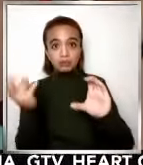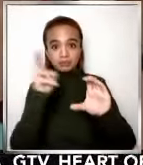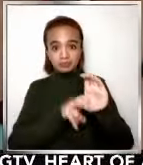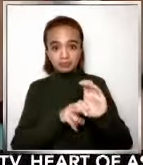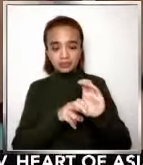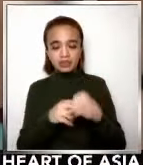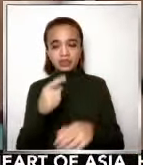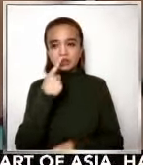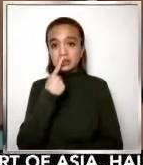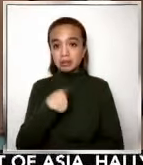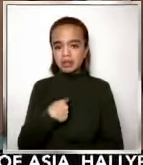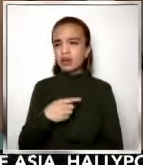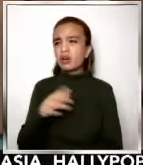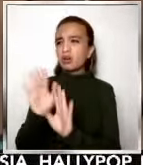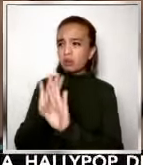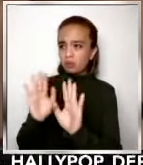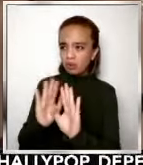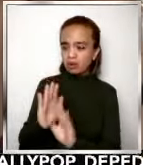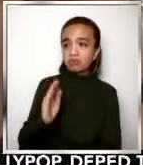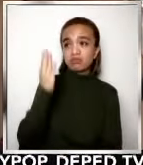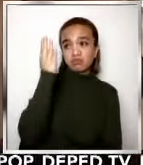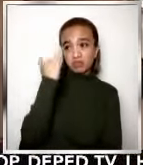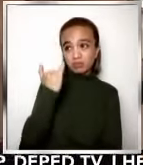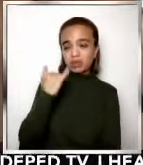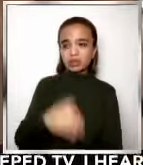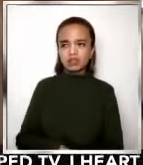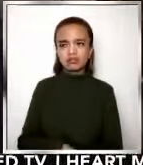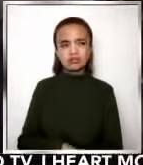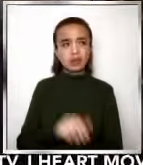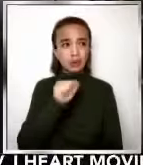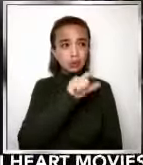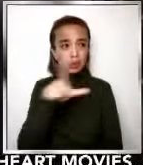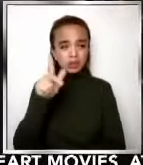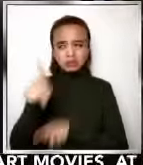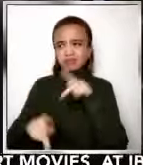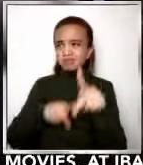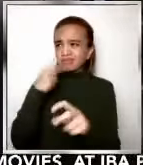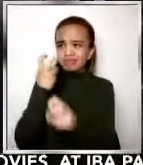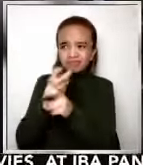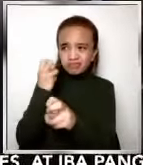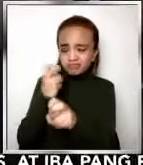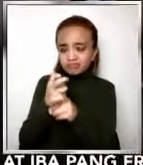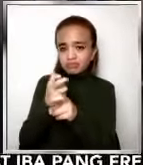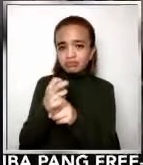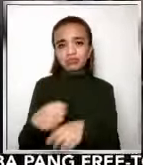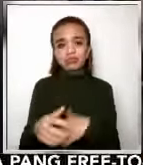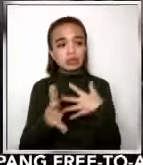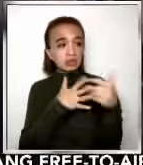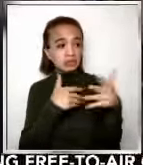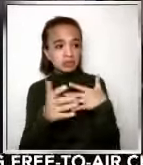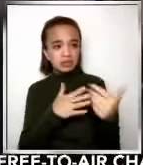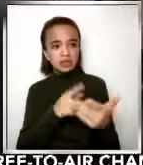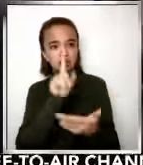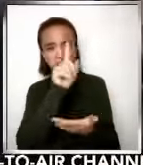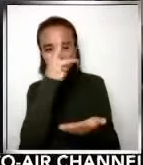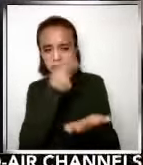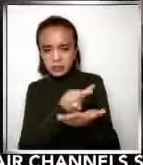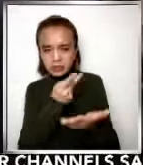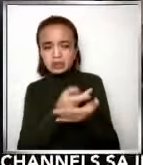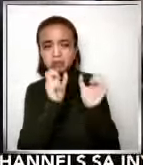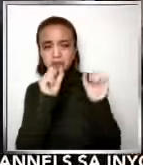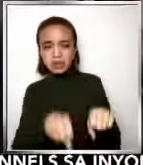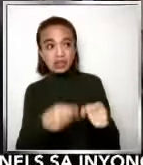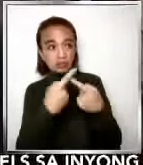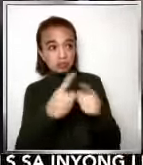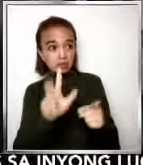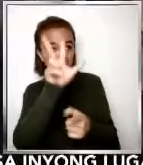muna kasi wag nilang isabay dahil hirap din po lahat ng tao ngayon ni. Kahit ano, mga 1 pesos lang, yan, pwede na yun. Pero kung 3 pesos po, hindi na